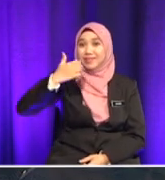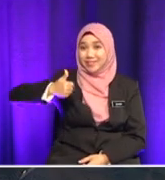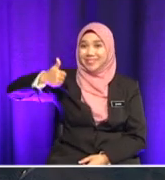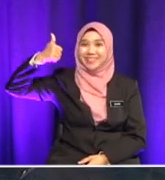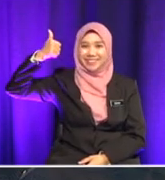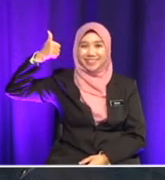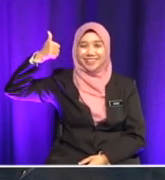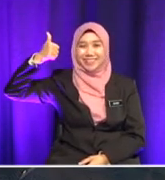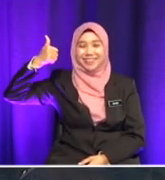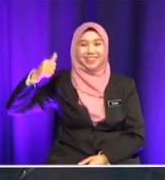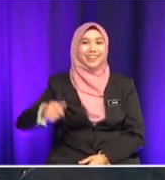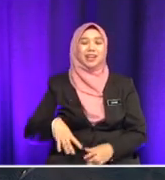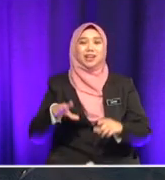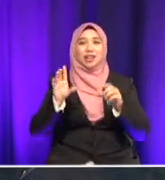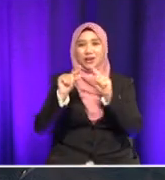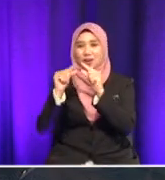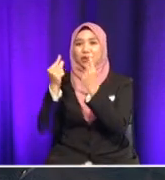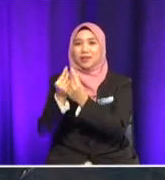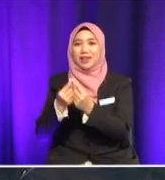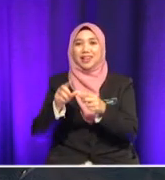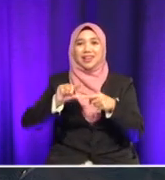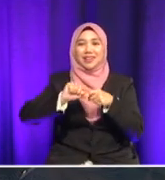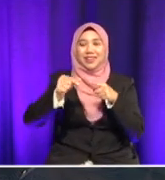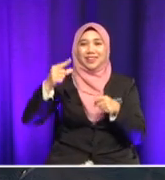pemenang itu adalah kumpulan udang